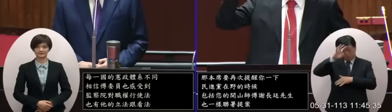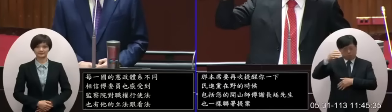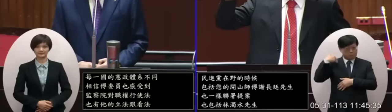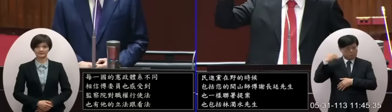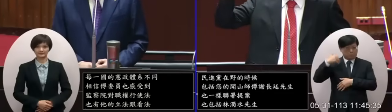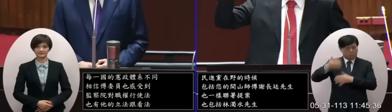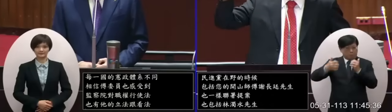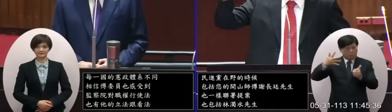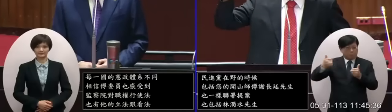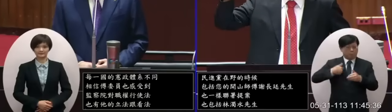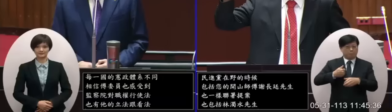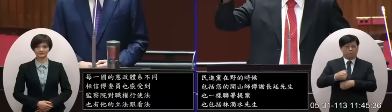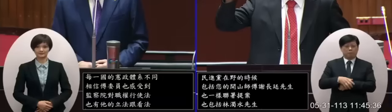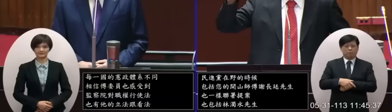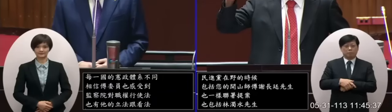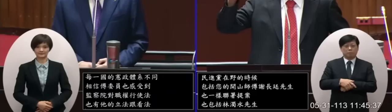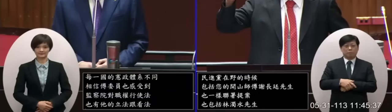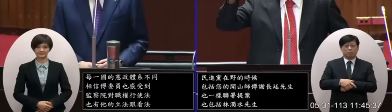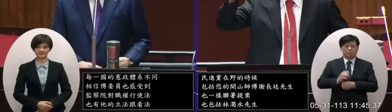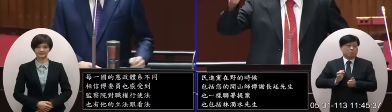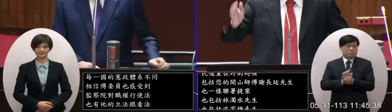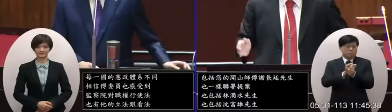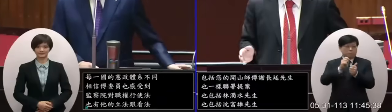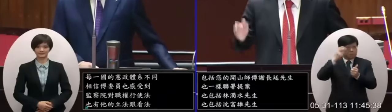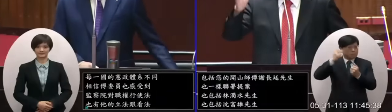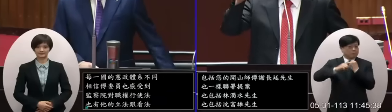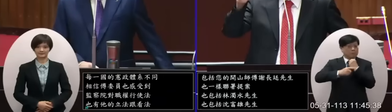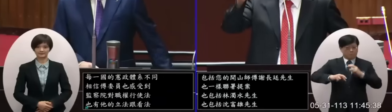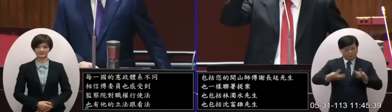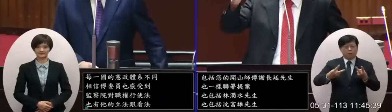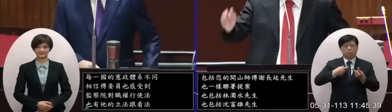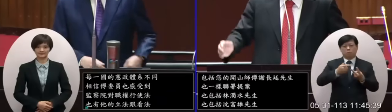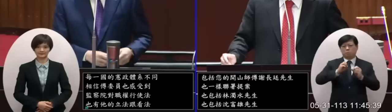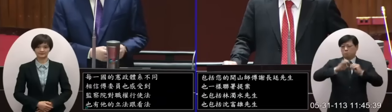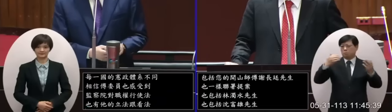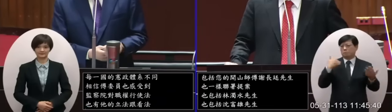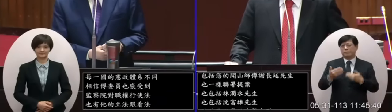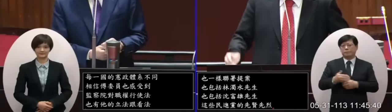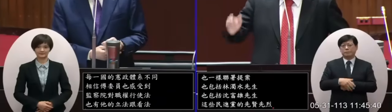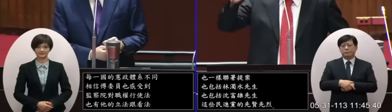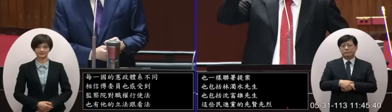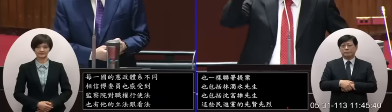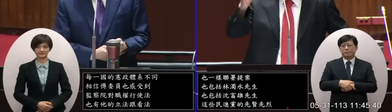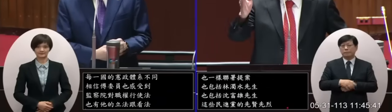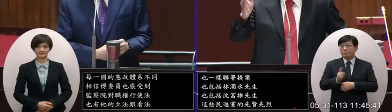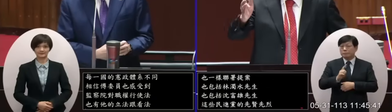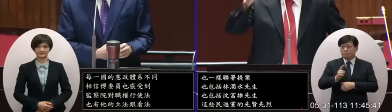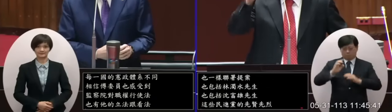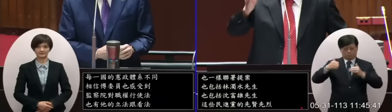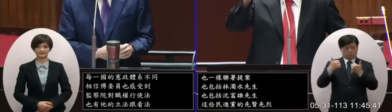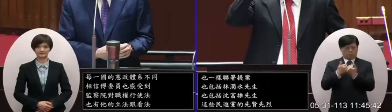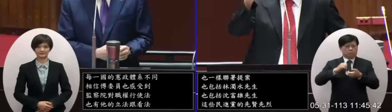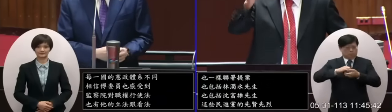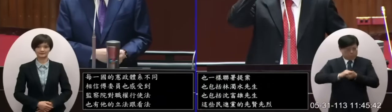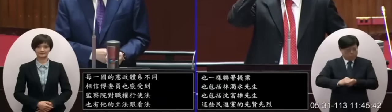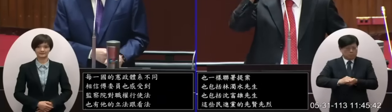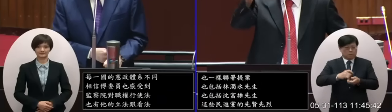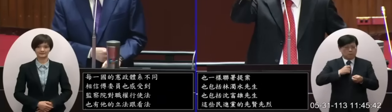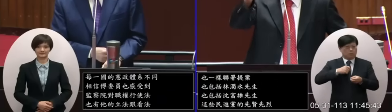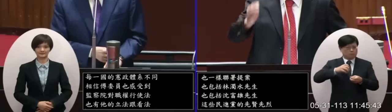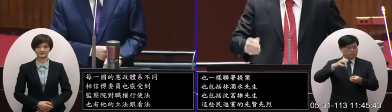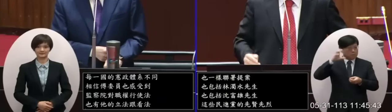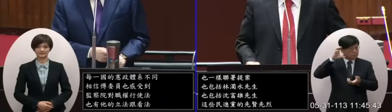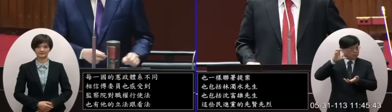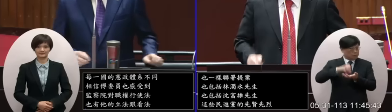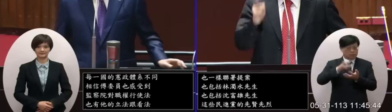先贤先烈在推动宪改的时候就讲得非常的清楚，国会必须要听证